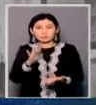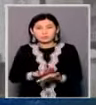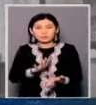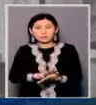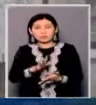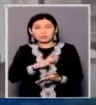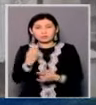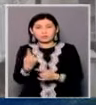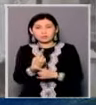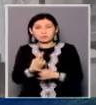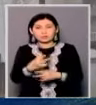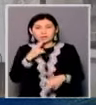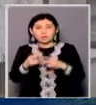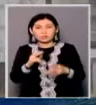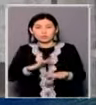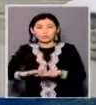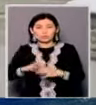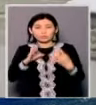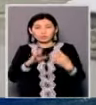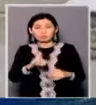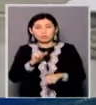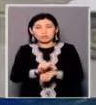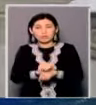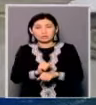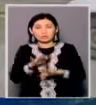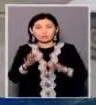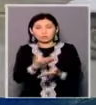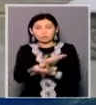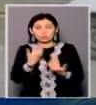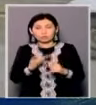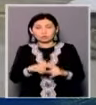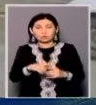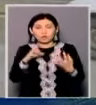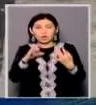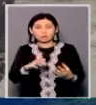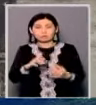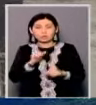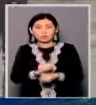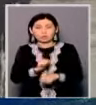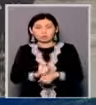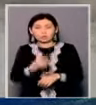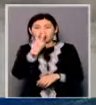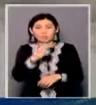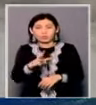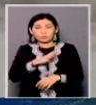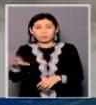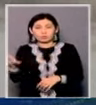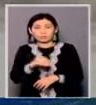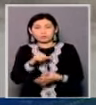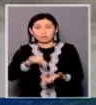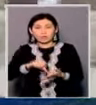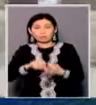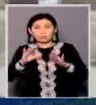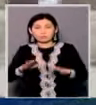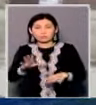тұрғындардың тағы бір базынасы қоғамдық көліктер тұратын аялдама орны жоқ. Олар автобус тоқтауды әдетке айналдырған, бәріне ортақ бір